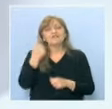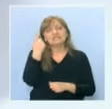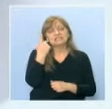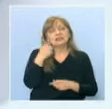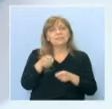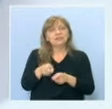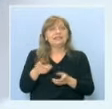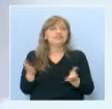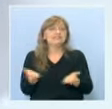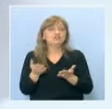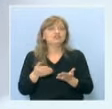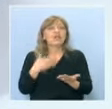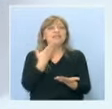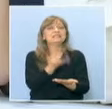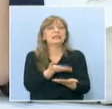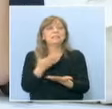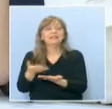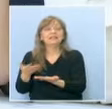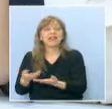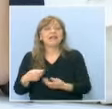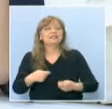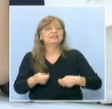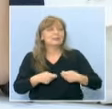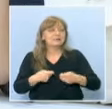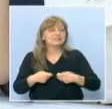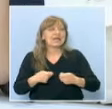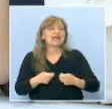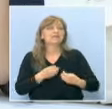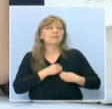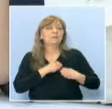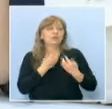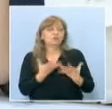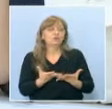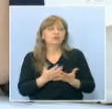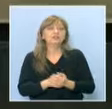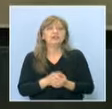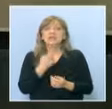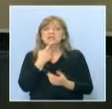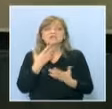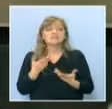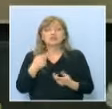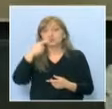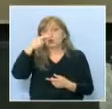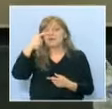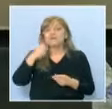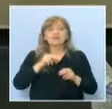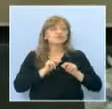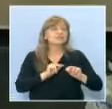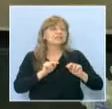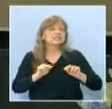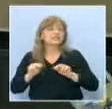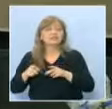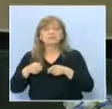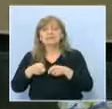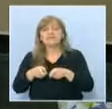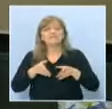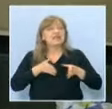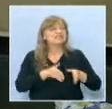и се предлагат на благотворителен базар в училището. Защо е важно да се възпитават в тази насока според